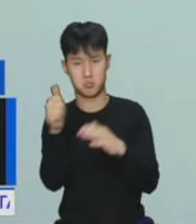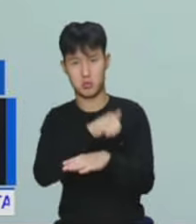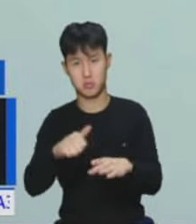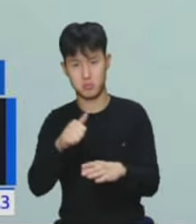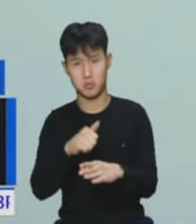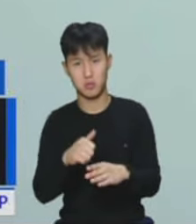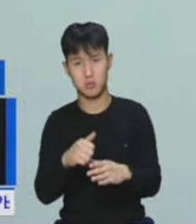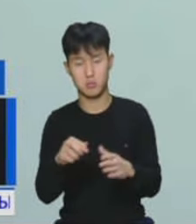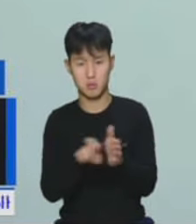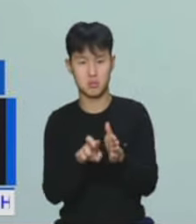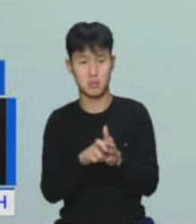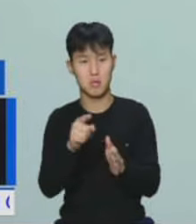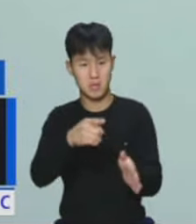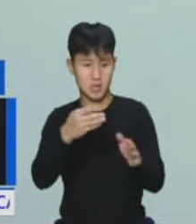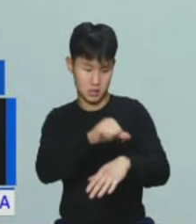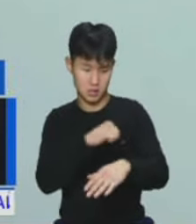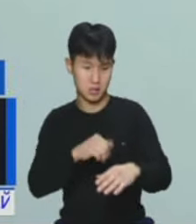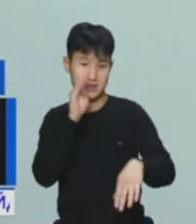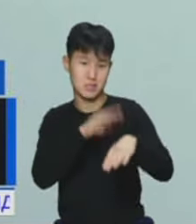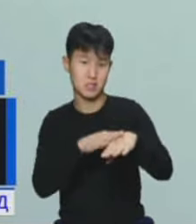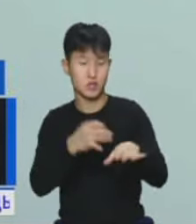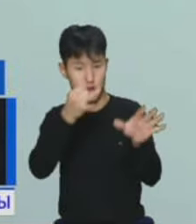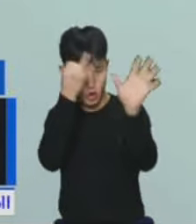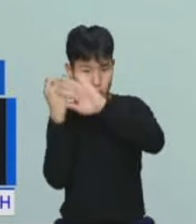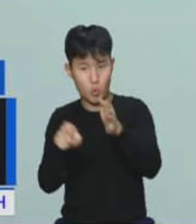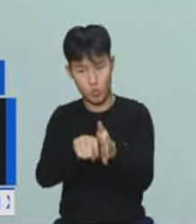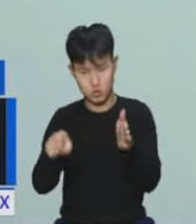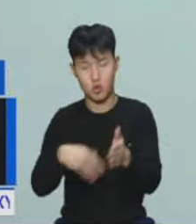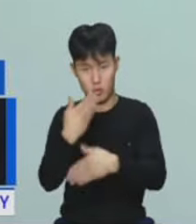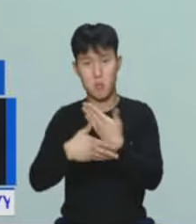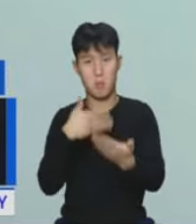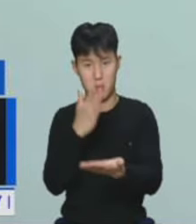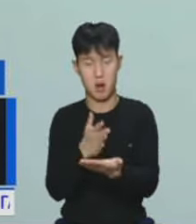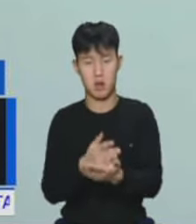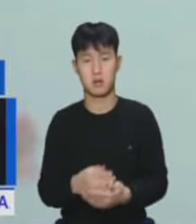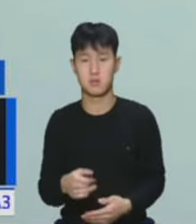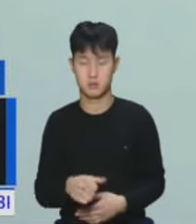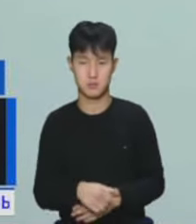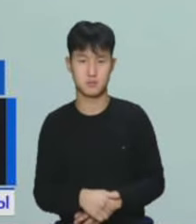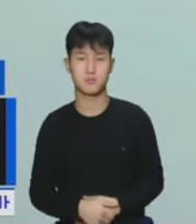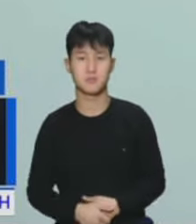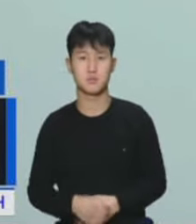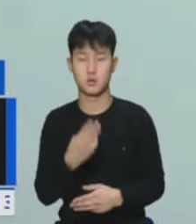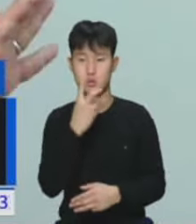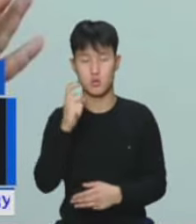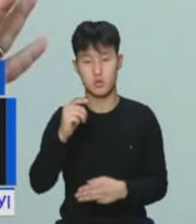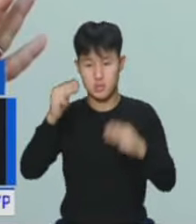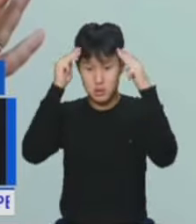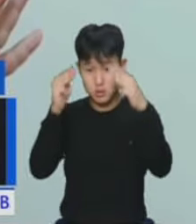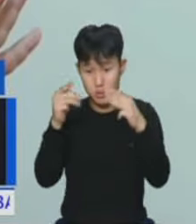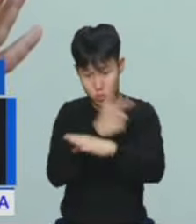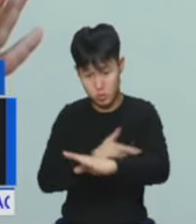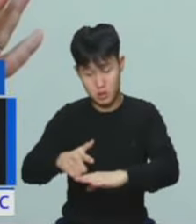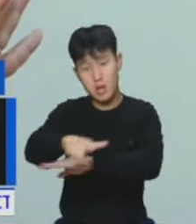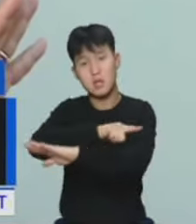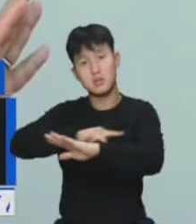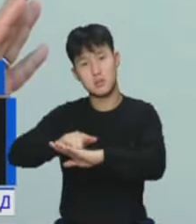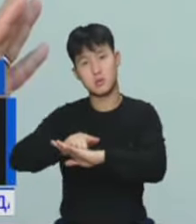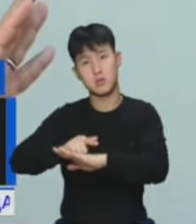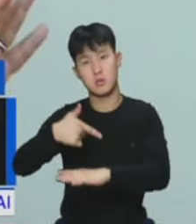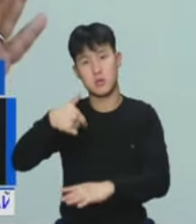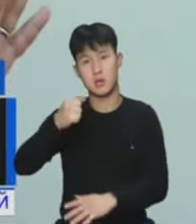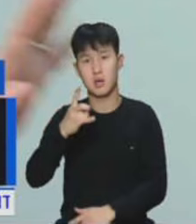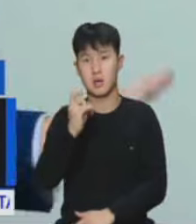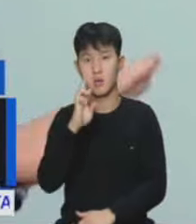засах 7 хоногийн хугацаа өгч байгаа. Энэ сонсгол дуустал одоо энийгээ засах хэрэгтэй. Ингээд шүүхэн шийдвэр гүйцэтгэх газар руу